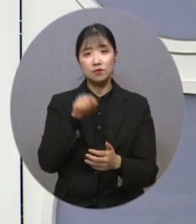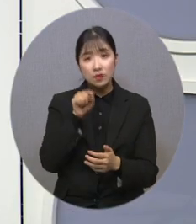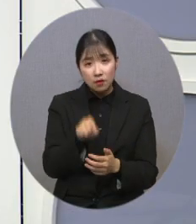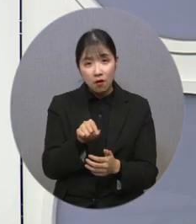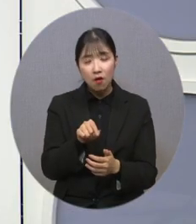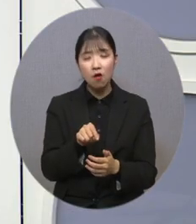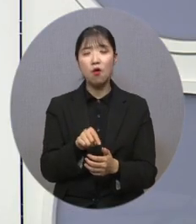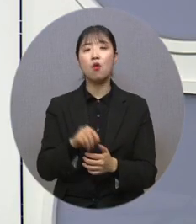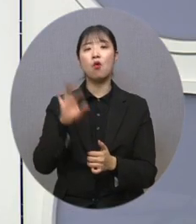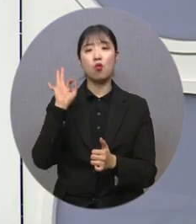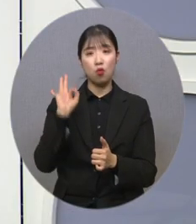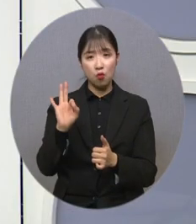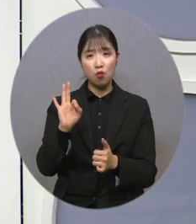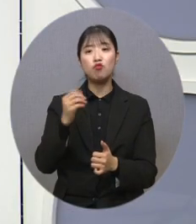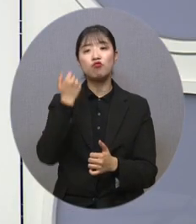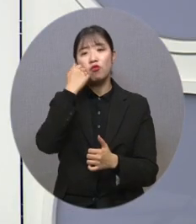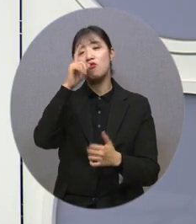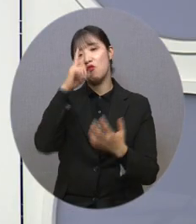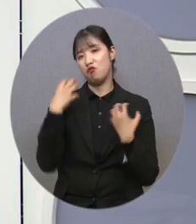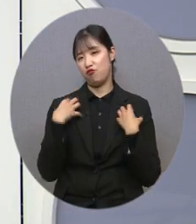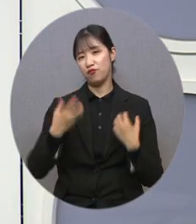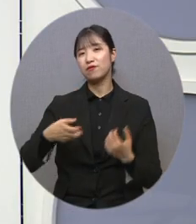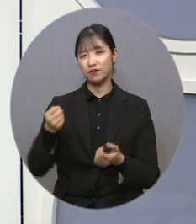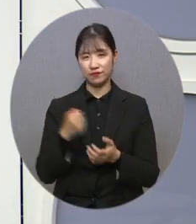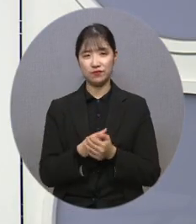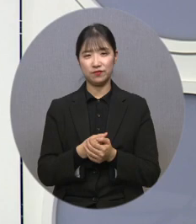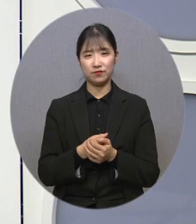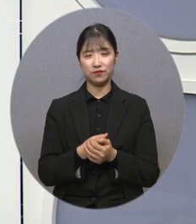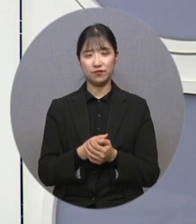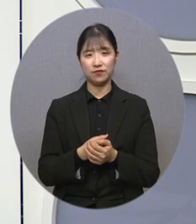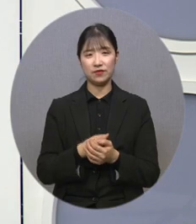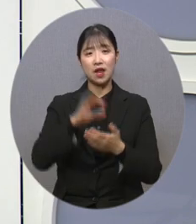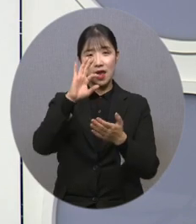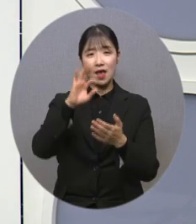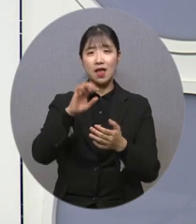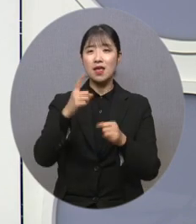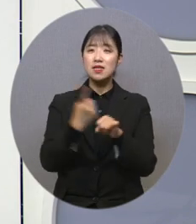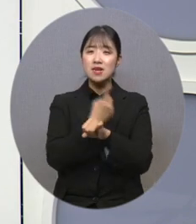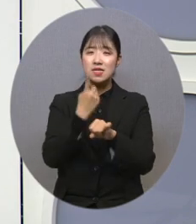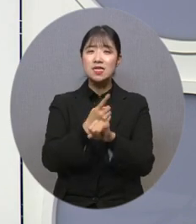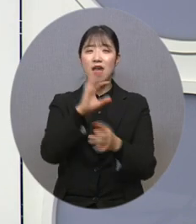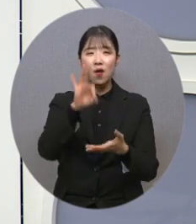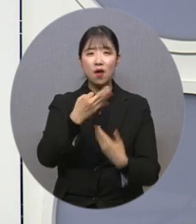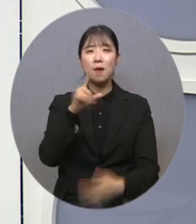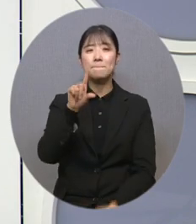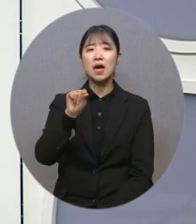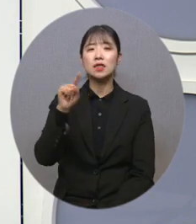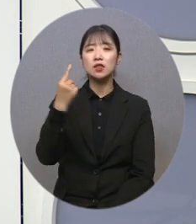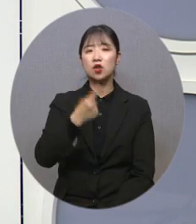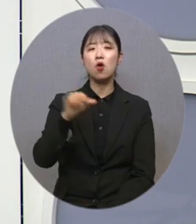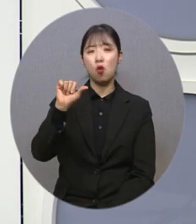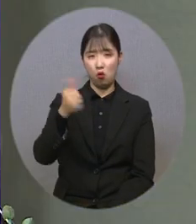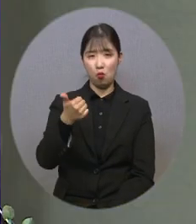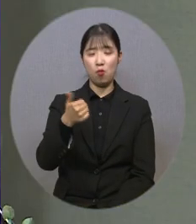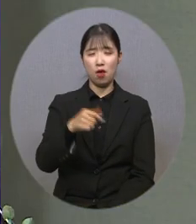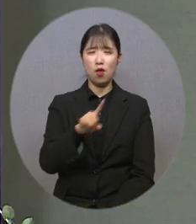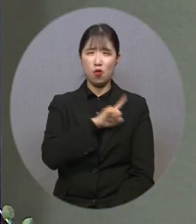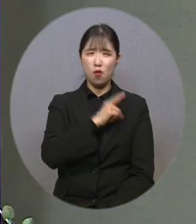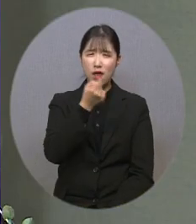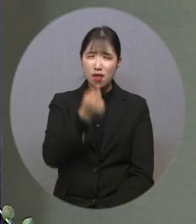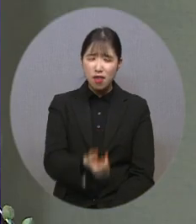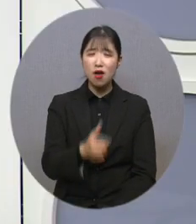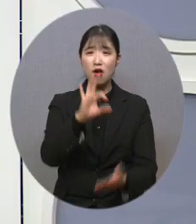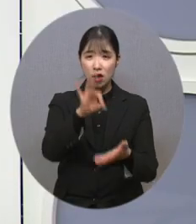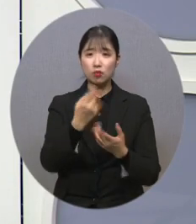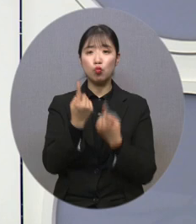그런데 정부에서 이거 돈을 주게 됩니다. 시급 11,500원이에요. 네. 이거는 우리 최저임금보다 훨씬 높은 겁니다. 높죠.